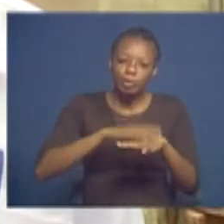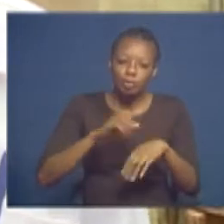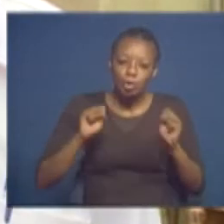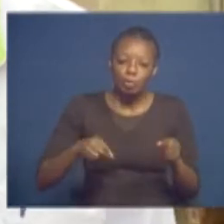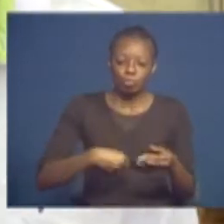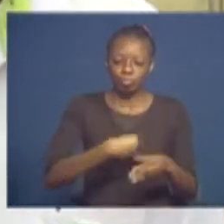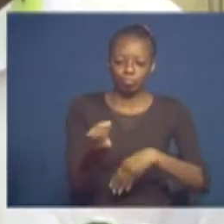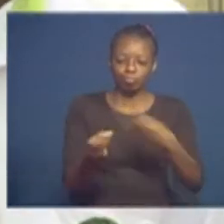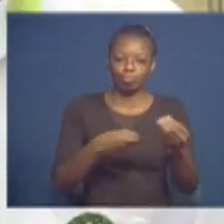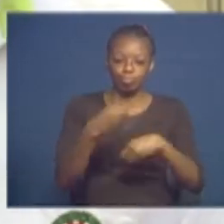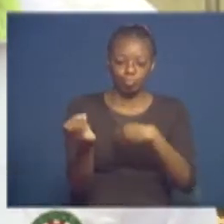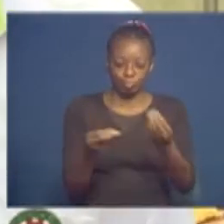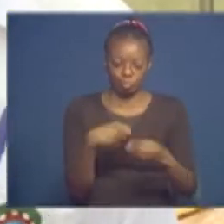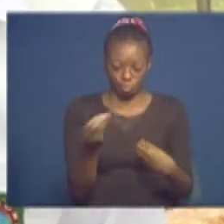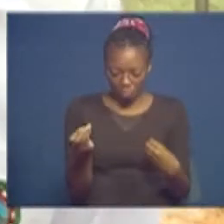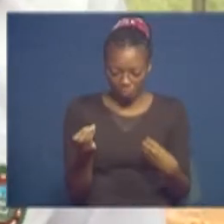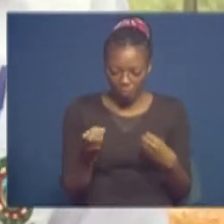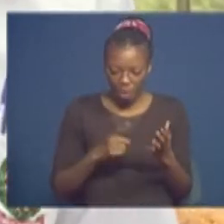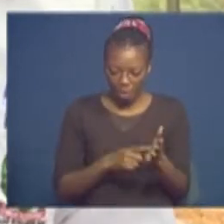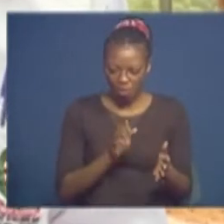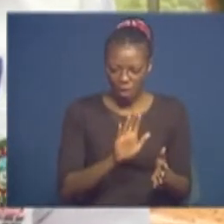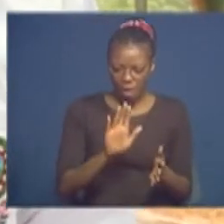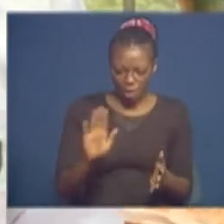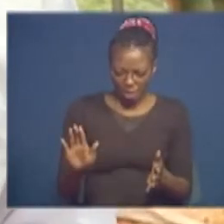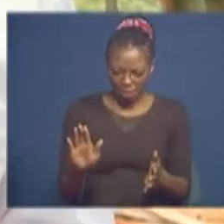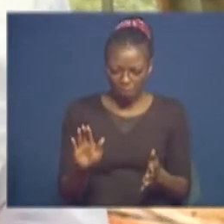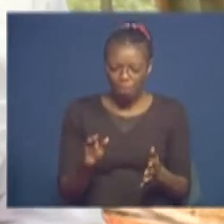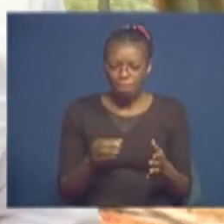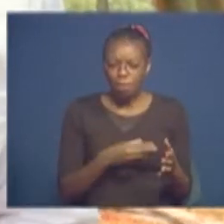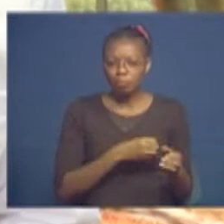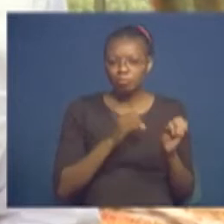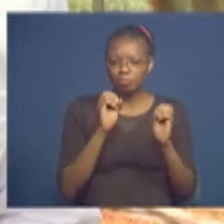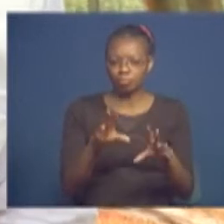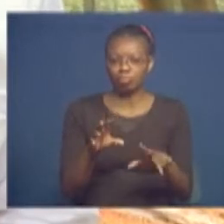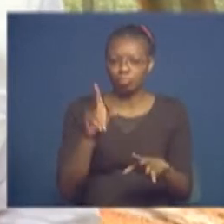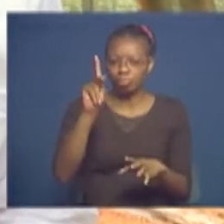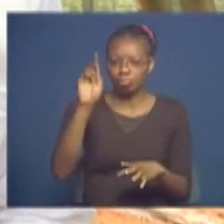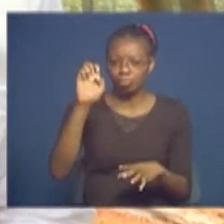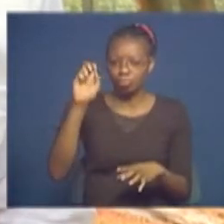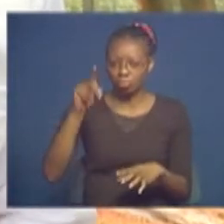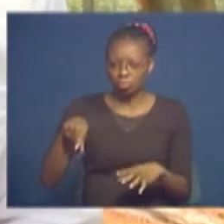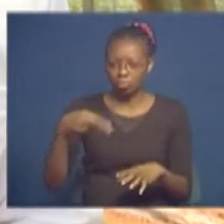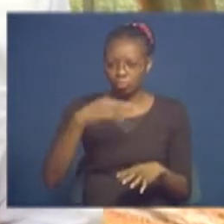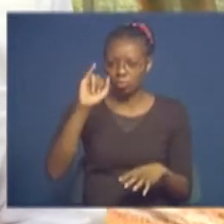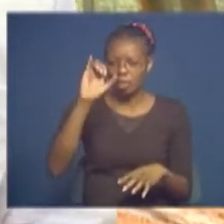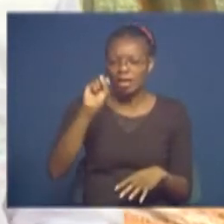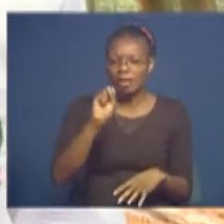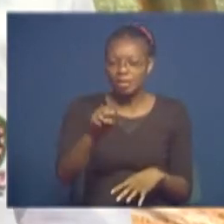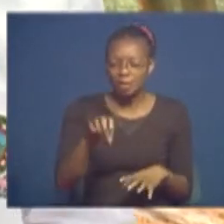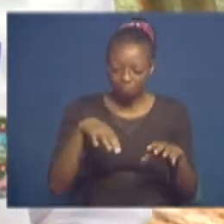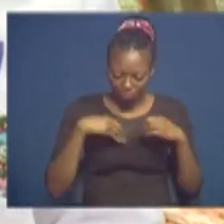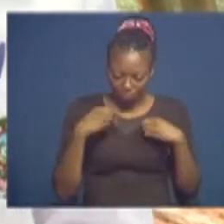tunafanya kile tunaita kwa kimombo seed multiplication. for seed bulking. So